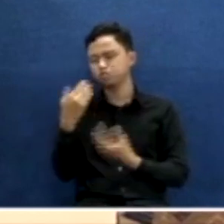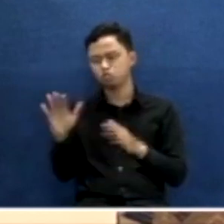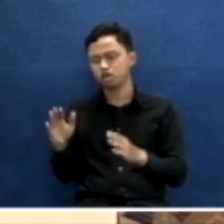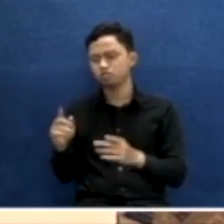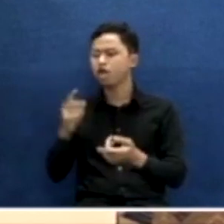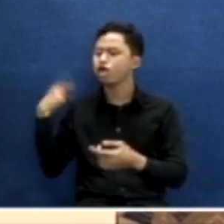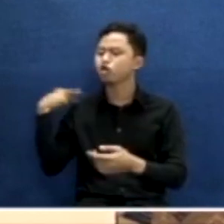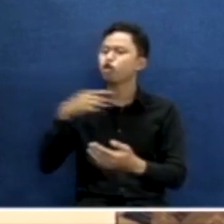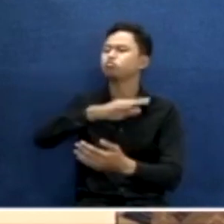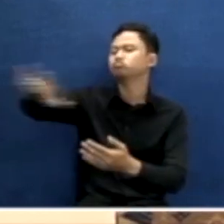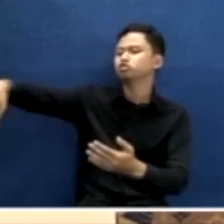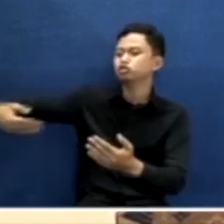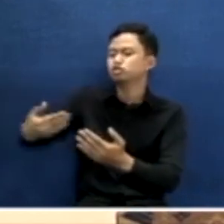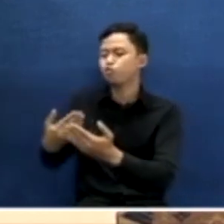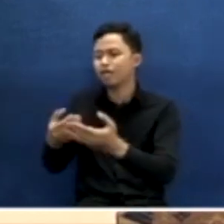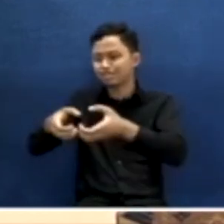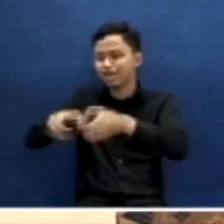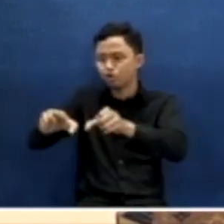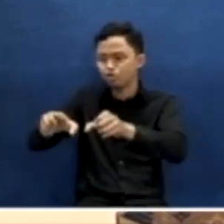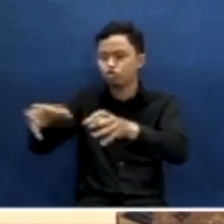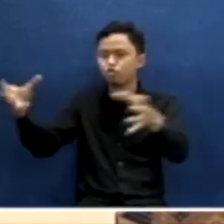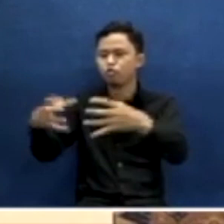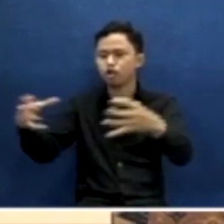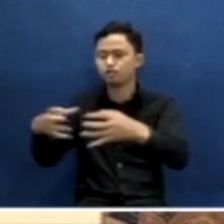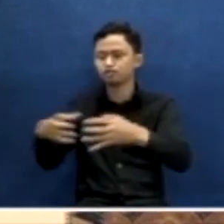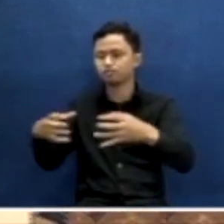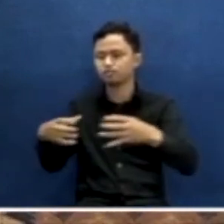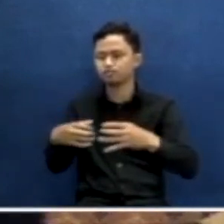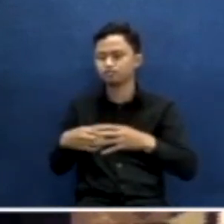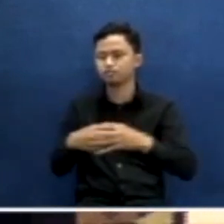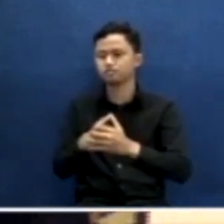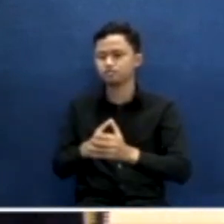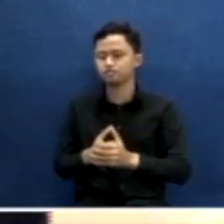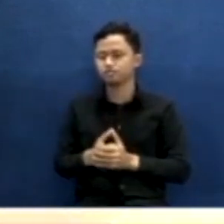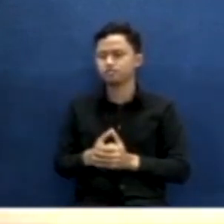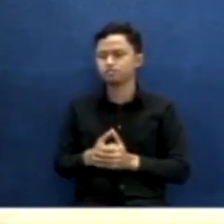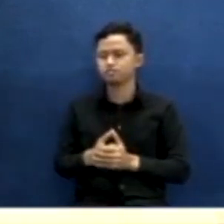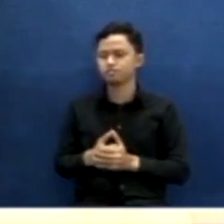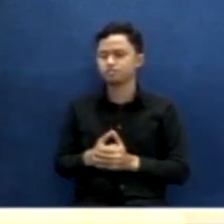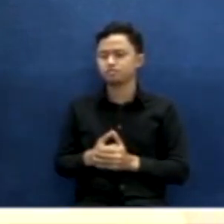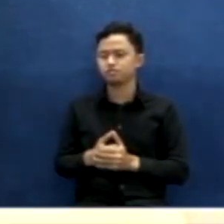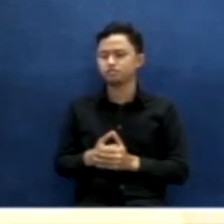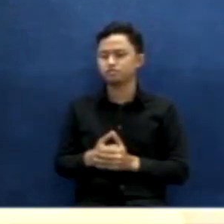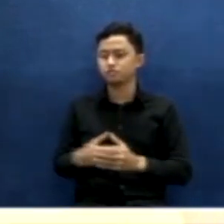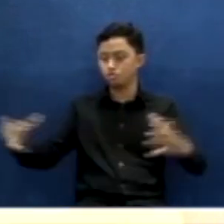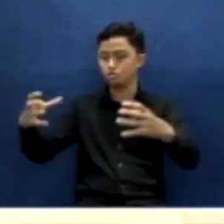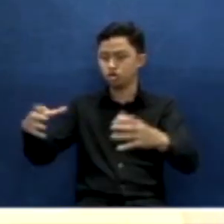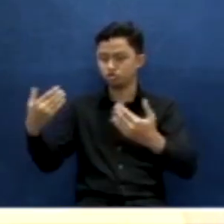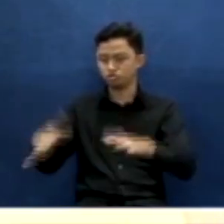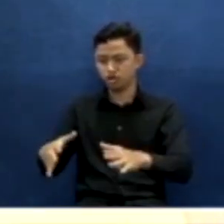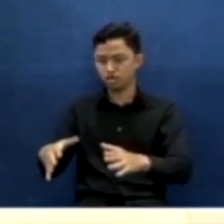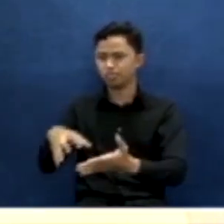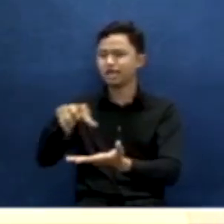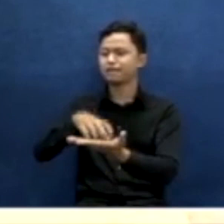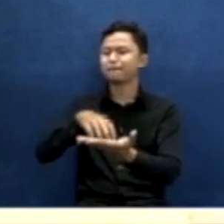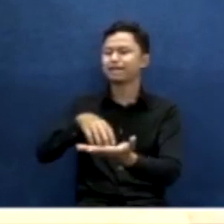Kumpulkansemua telurdarirumahkalian.Dansemua teluryangkaliankumpulkanakandikumpulkandi tempatyang